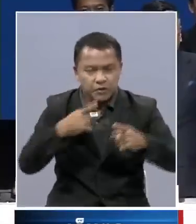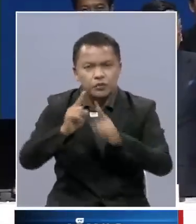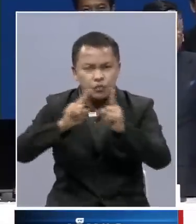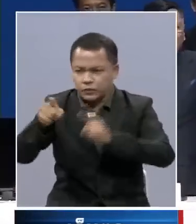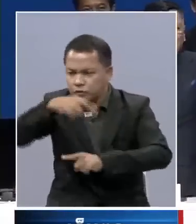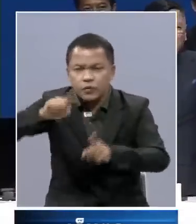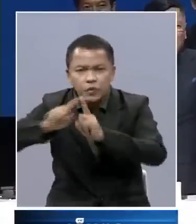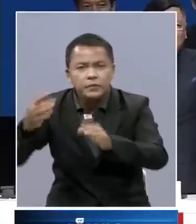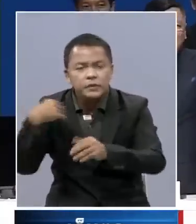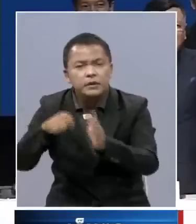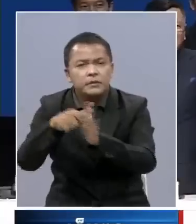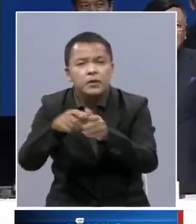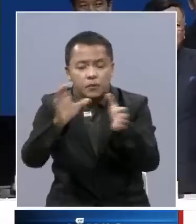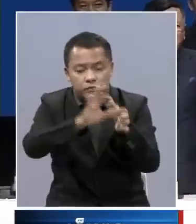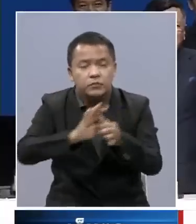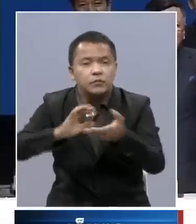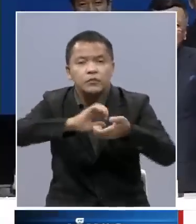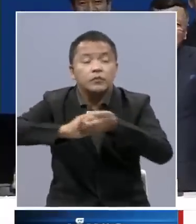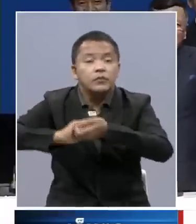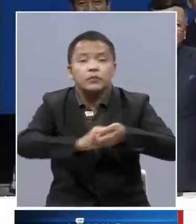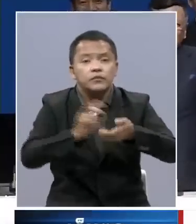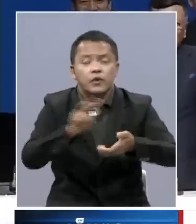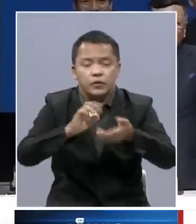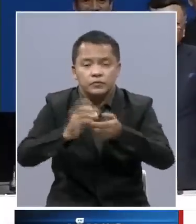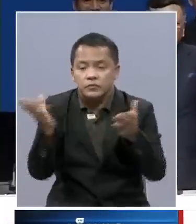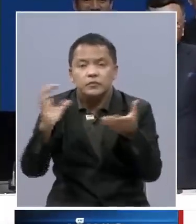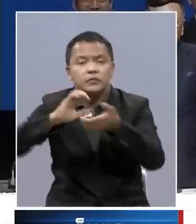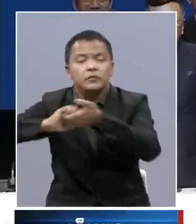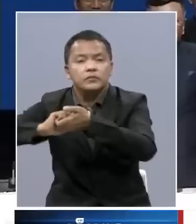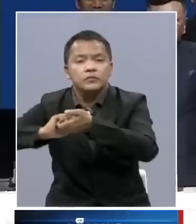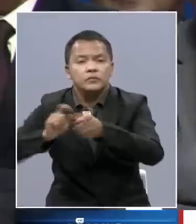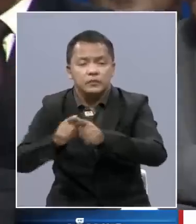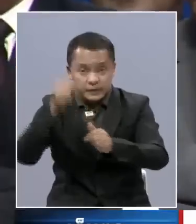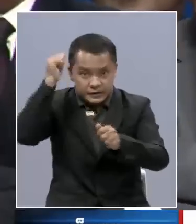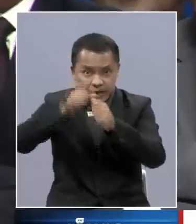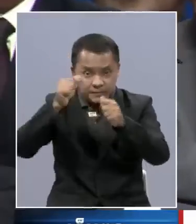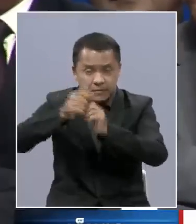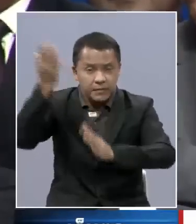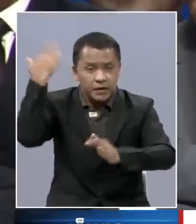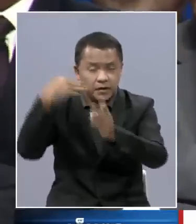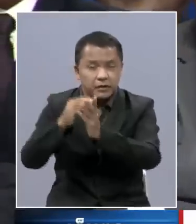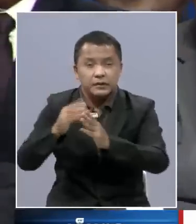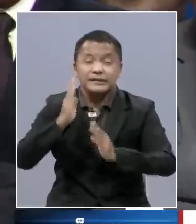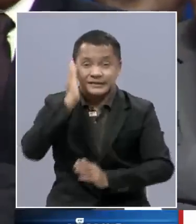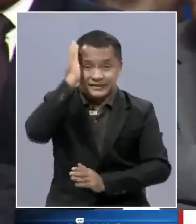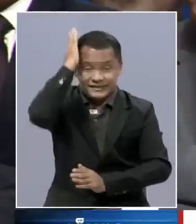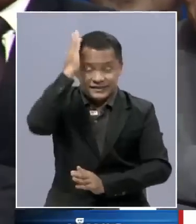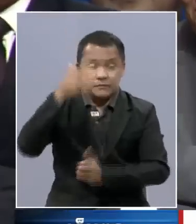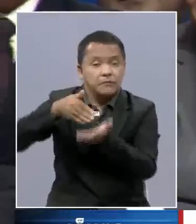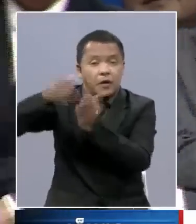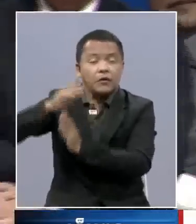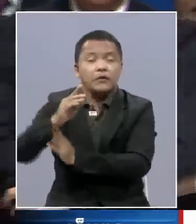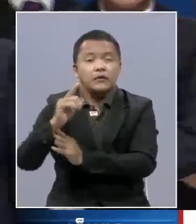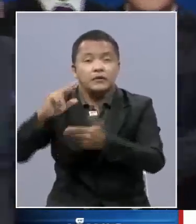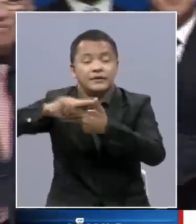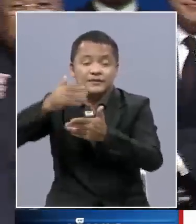ยกันอยู่เนื่องจากว่าสายสัมพันธ์ของ2พรรคนี้เนี่ยคนเขาไปเชื่อมโยงกันถ้าจำกันได้ในช่วงที่ธรรมนัสพรหมเผ่าถูกขับออกจากพลังประชารัฐ